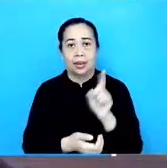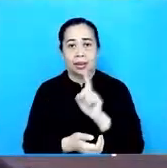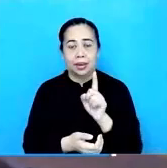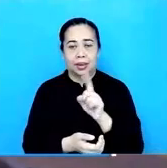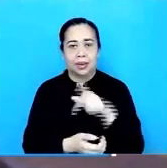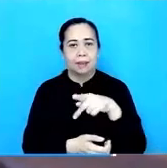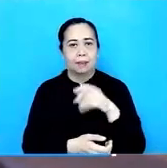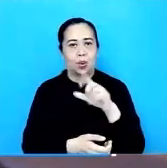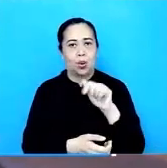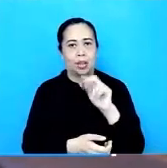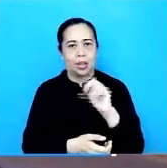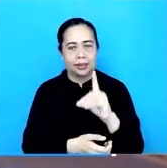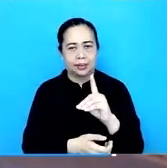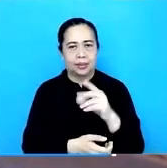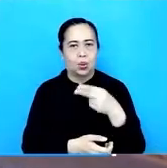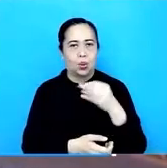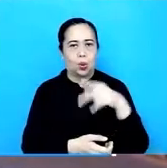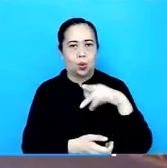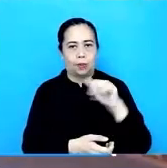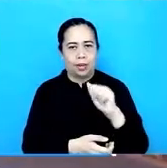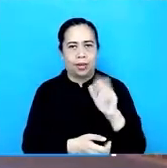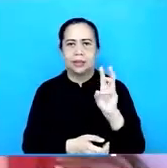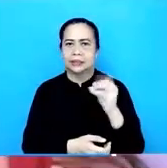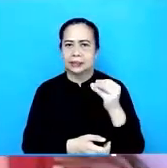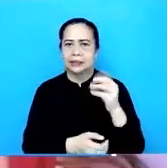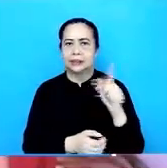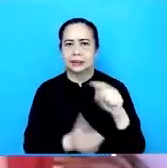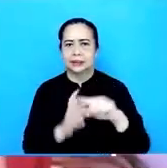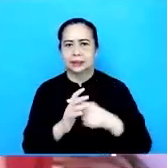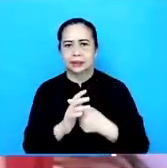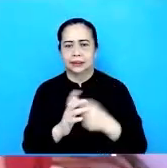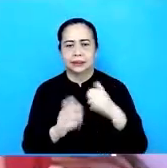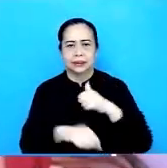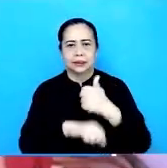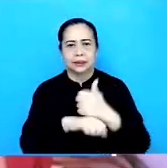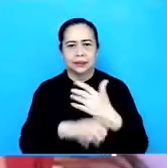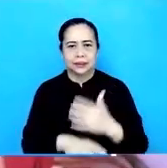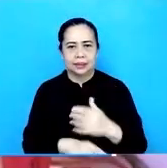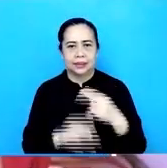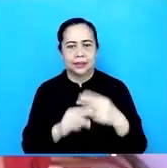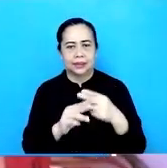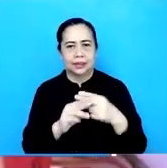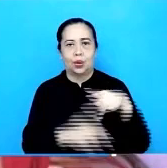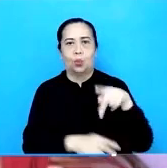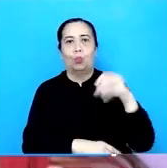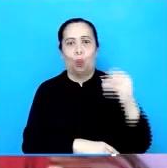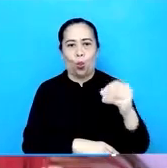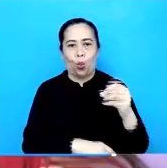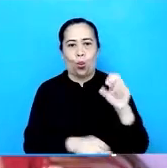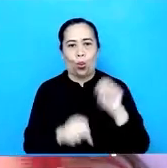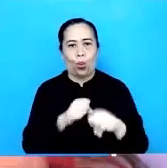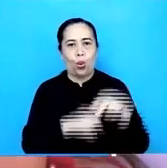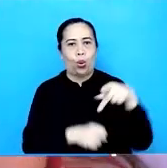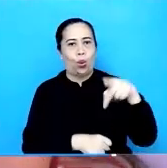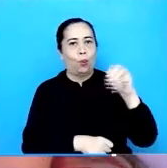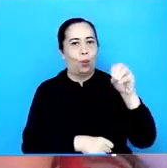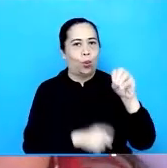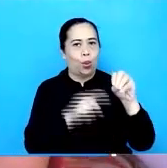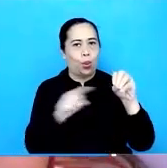Poland Hopya. 60s, nagsimula siya. Ang founder namin, si Mrs. Po, kaya siya tinatawag na Poland because